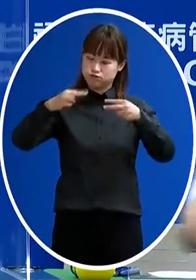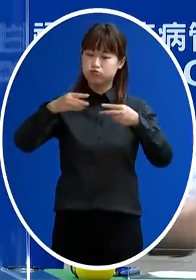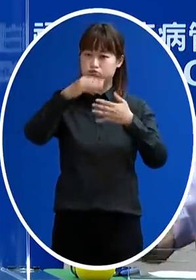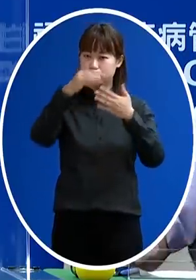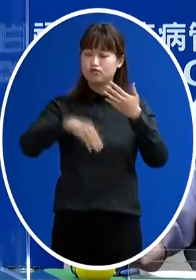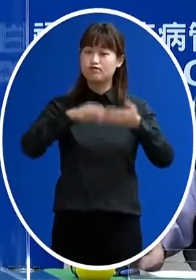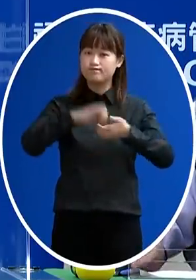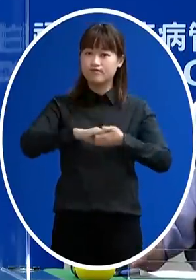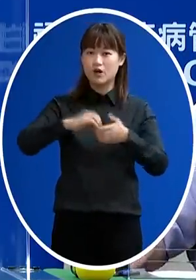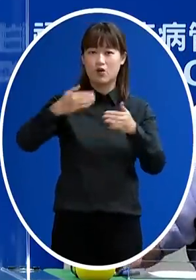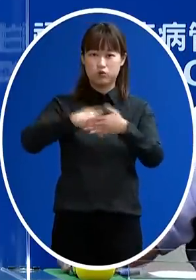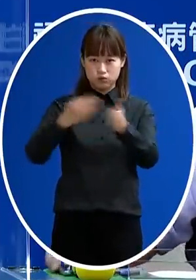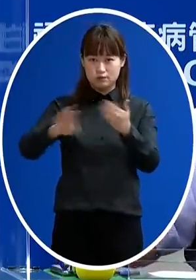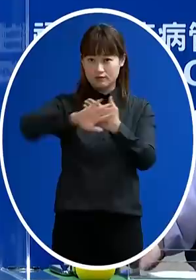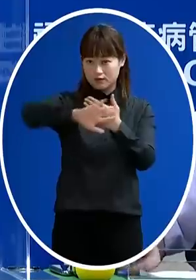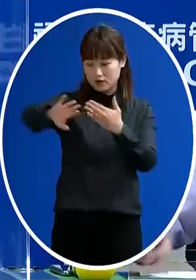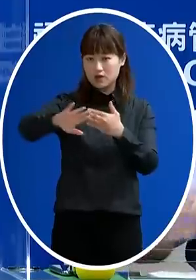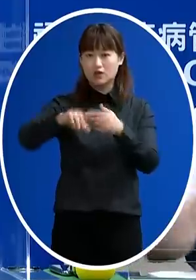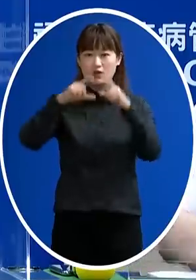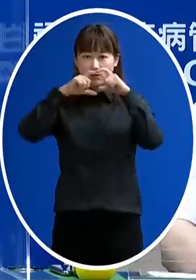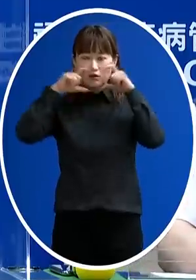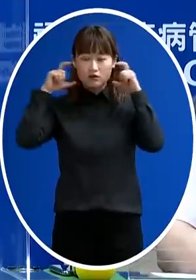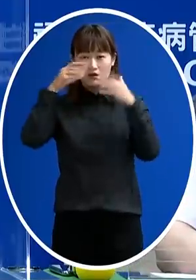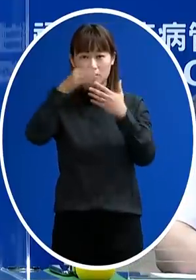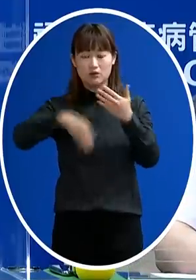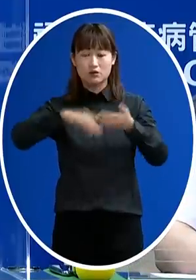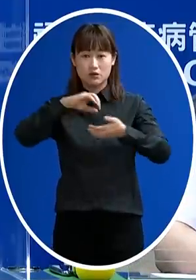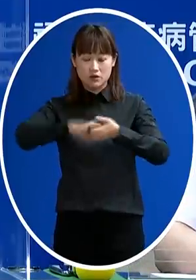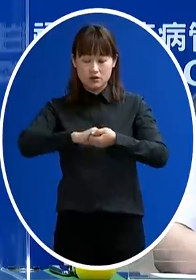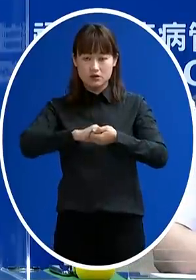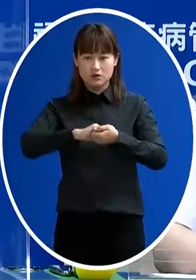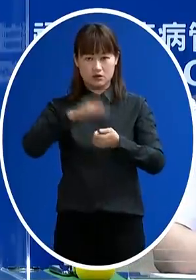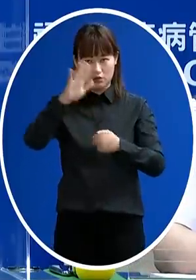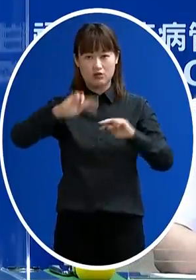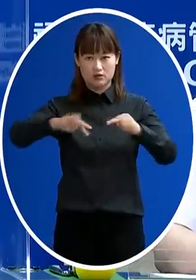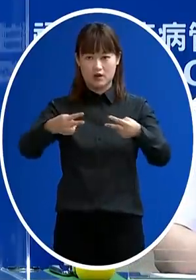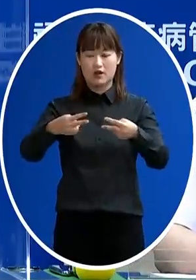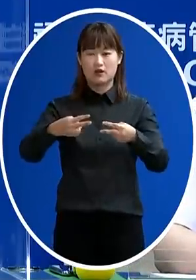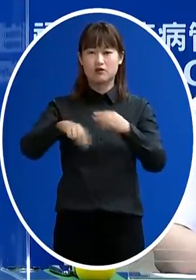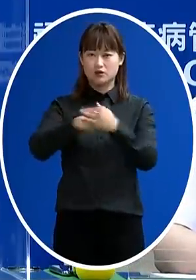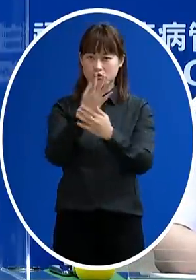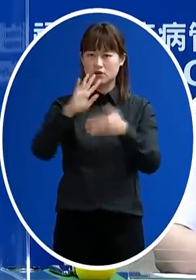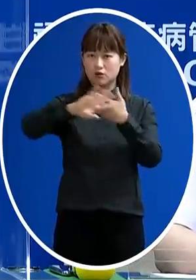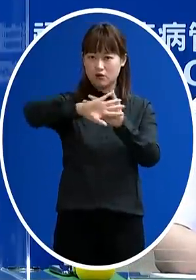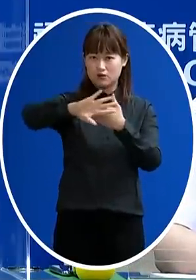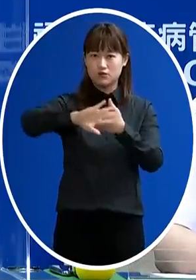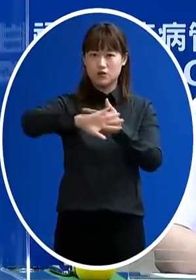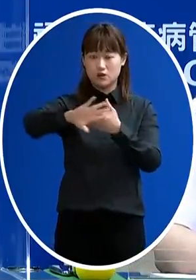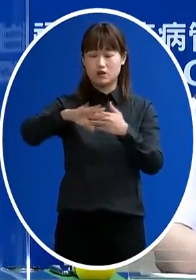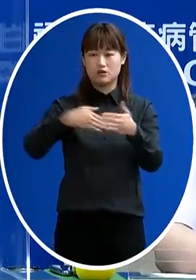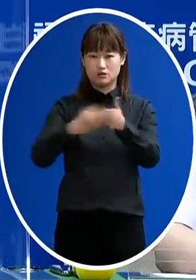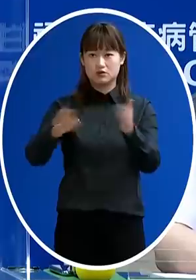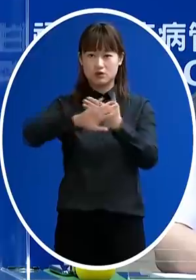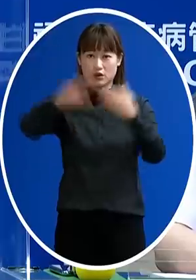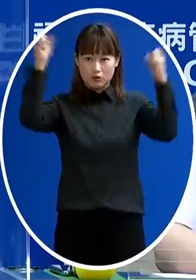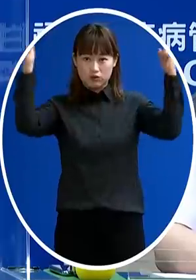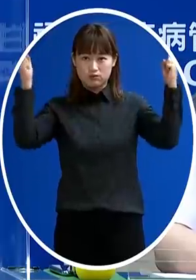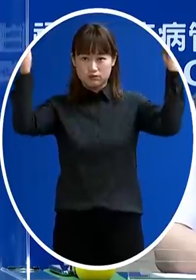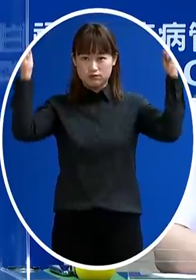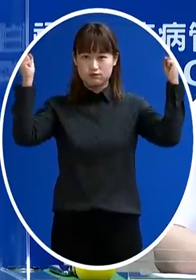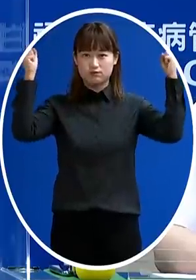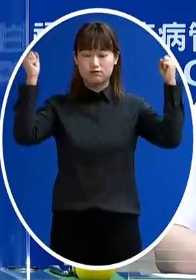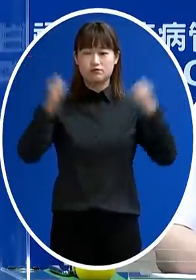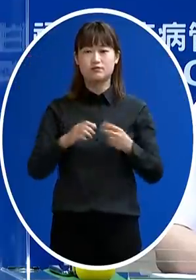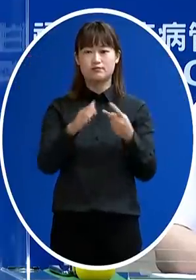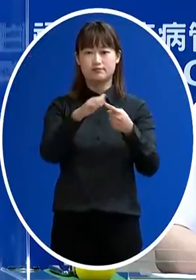定，那也不是纯粹只有户外，在第一个就是说在室外从事运动的时候，那